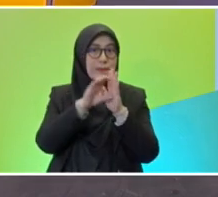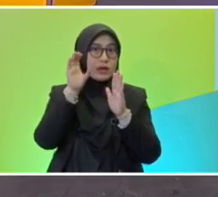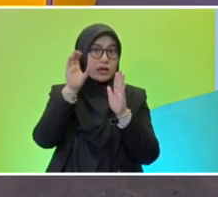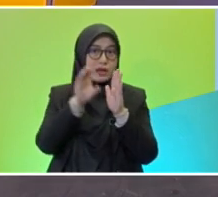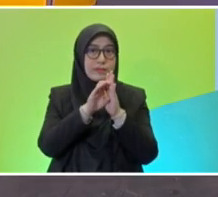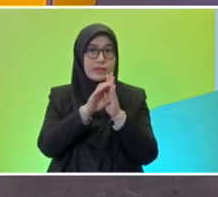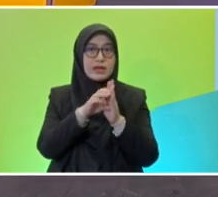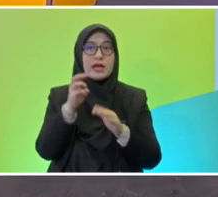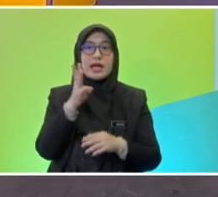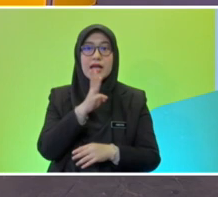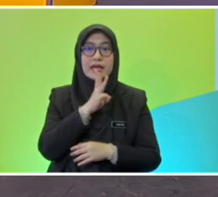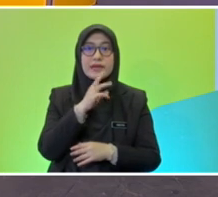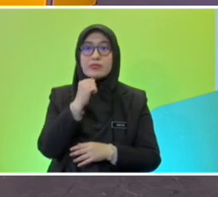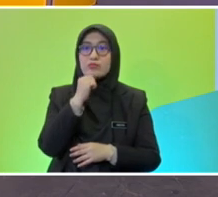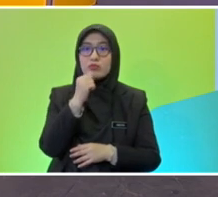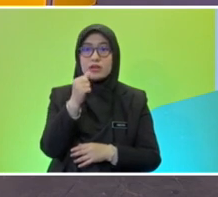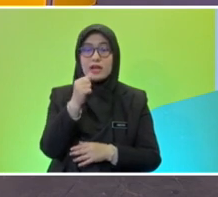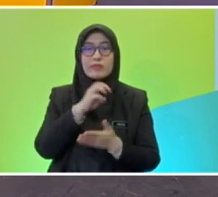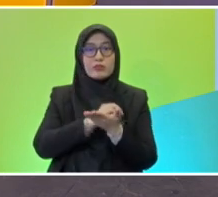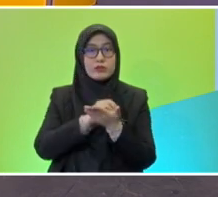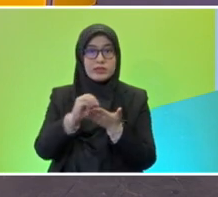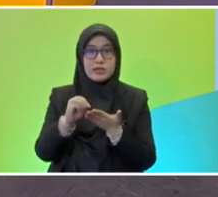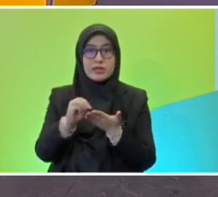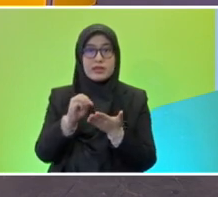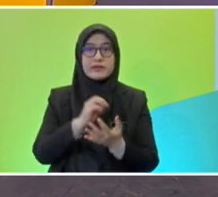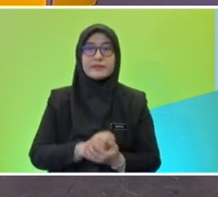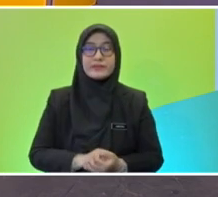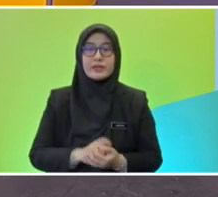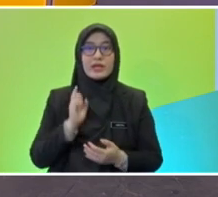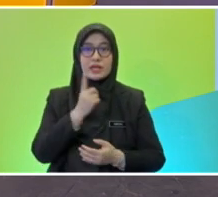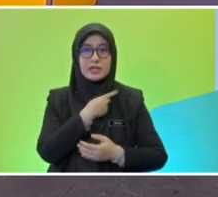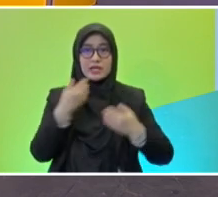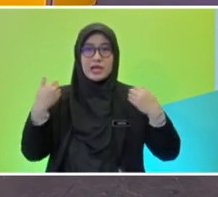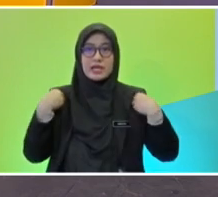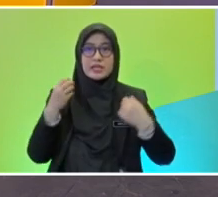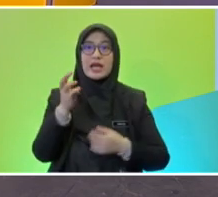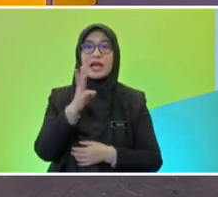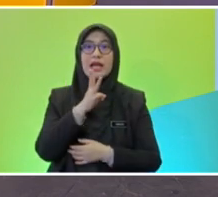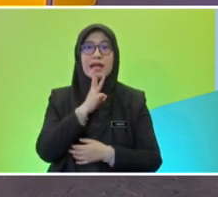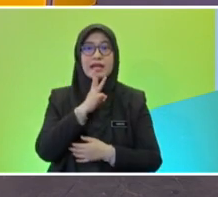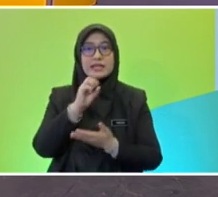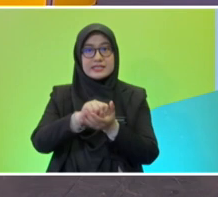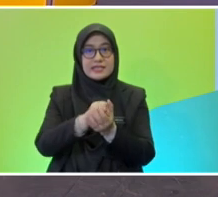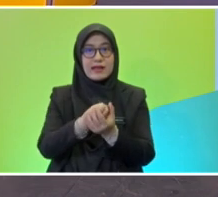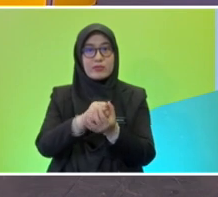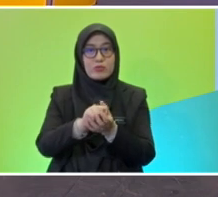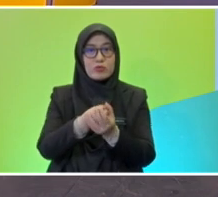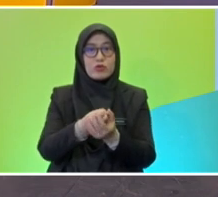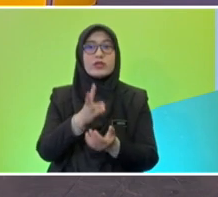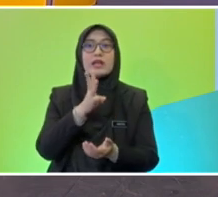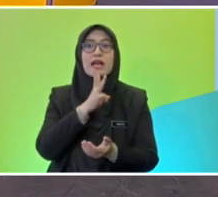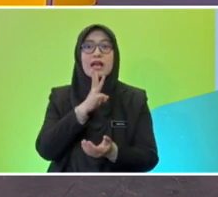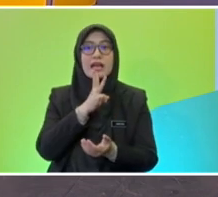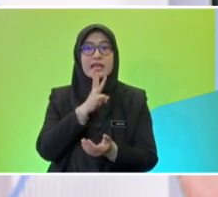bukan aimo mu mutlak Oke ah kita ada air sabun Ai kopi